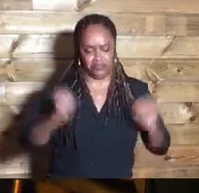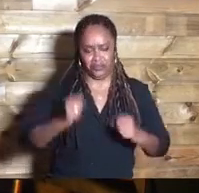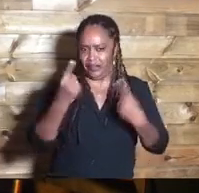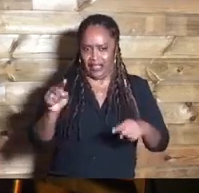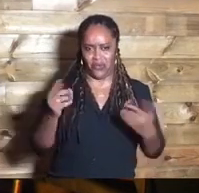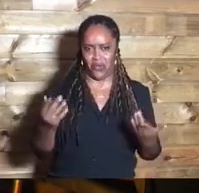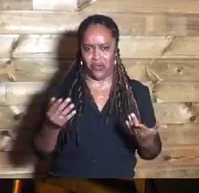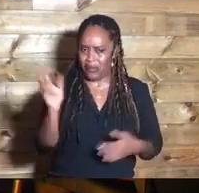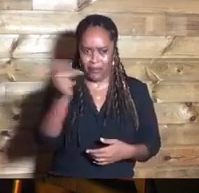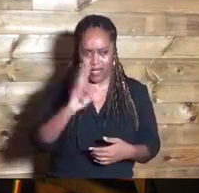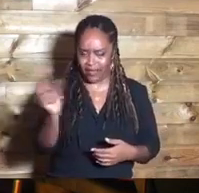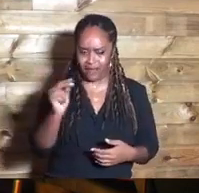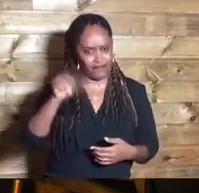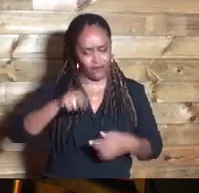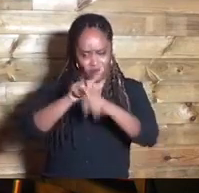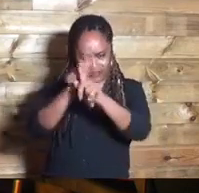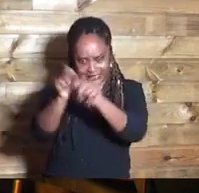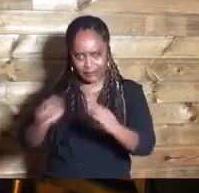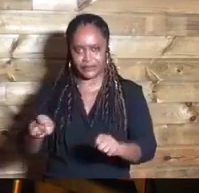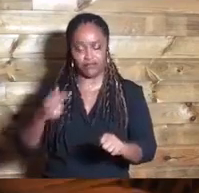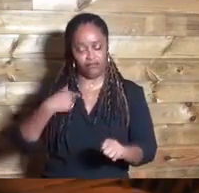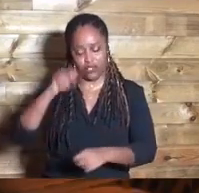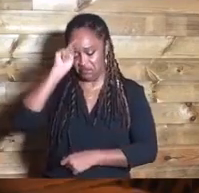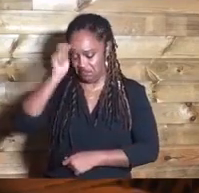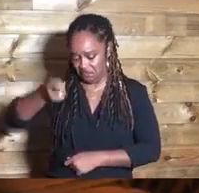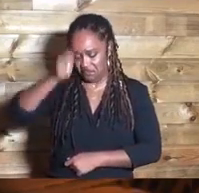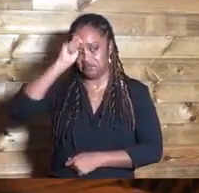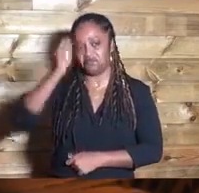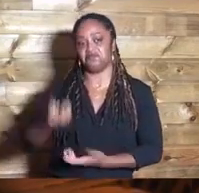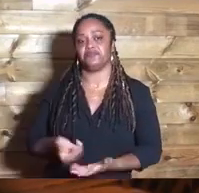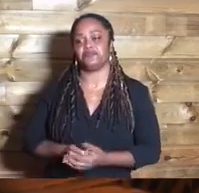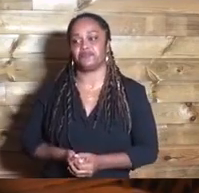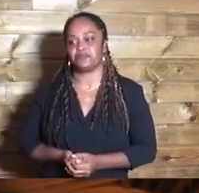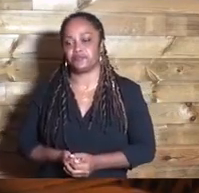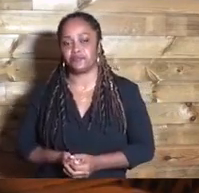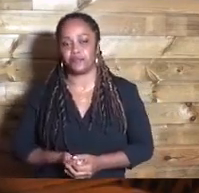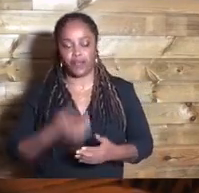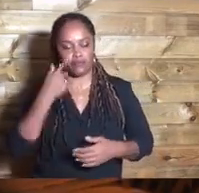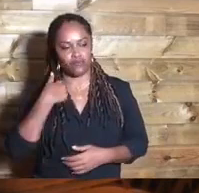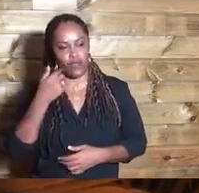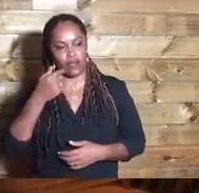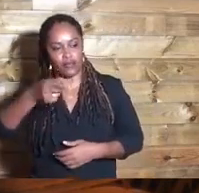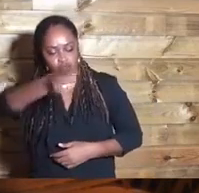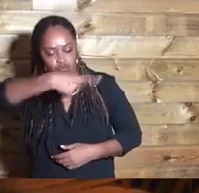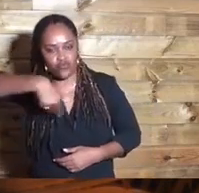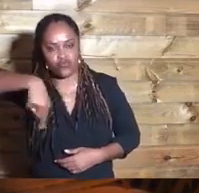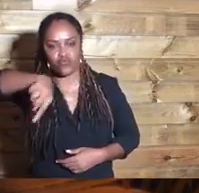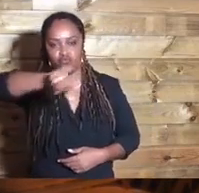Et on a senti et on a vu que parmi ceux-là, nous ni